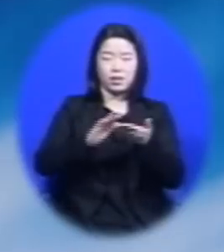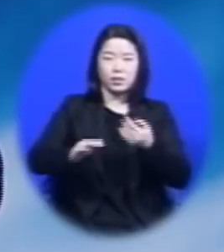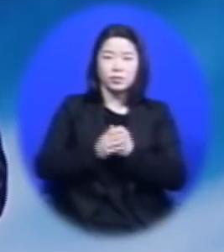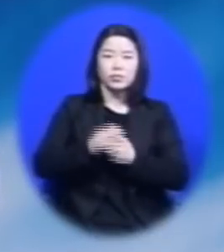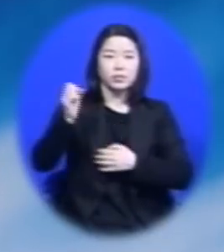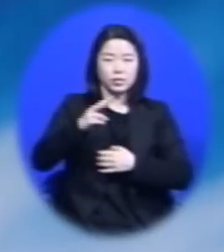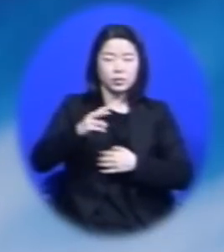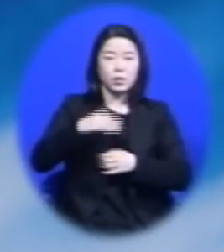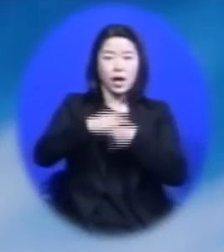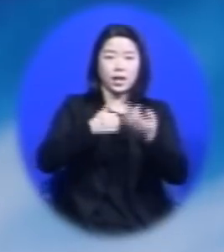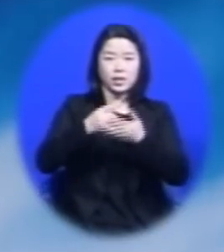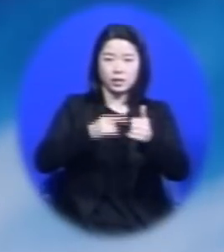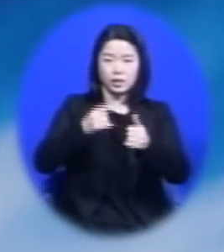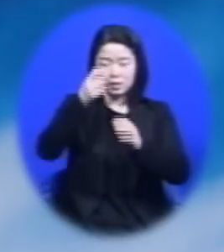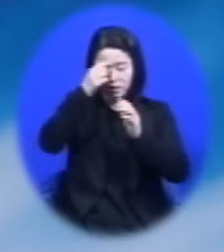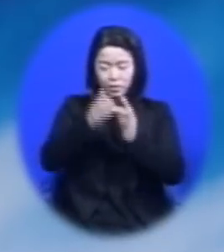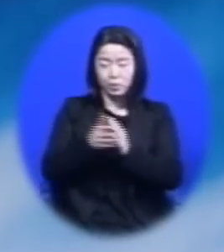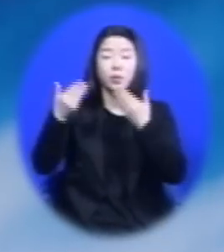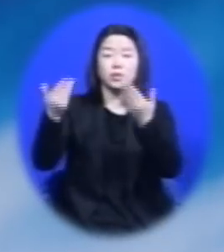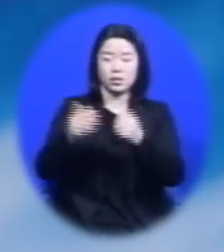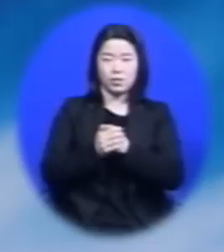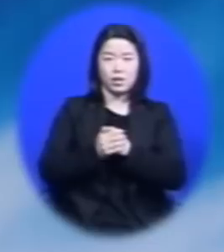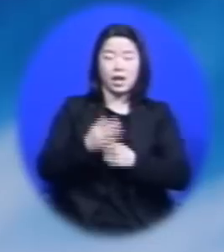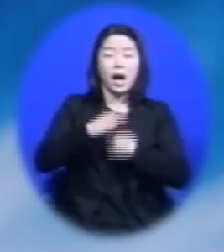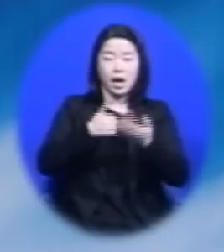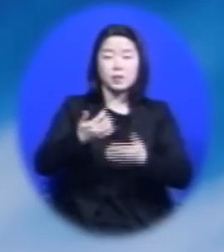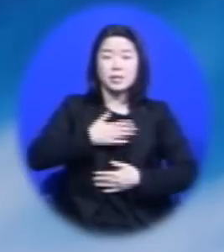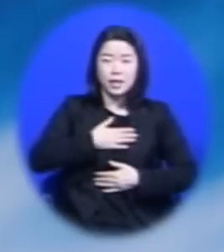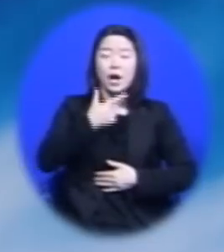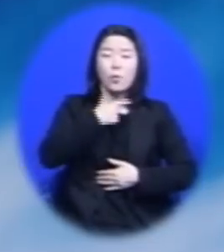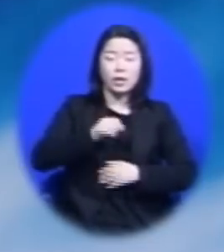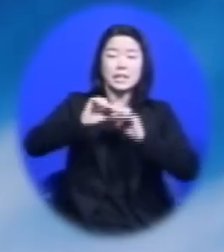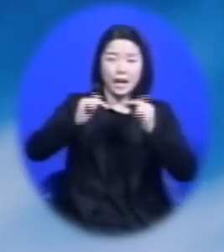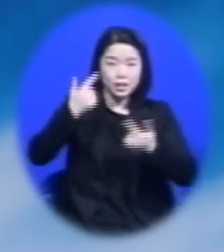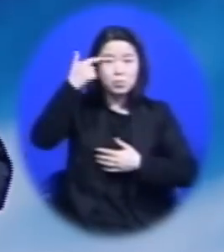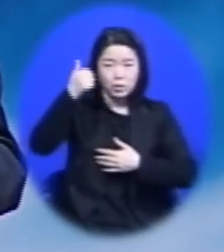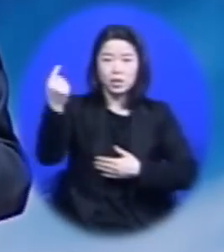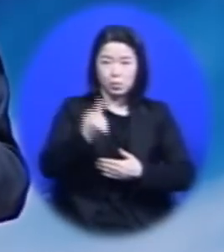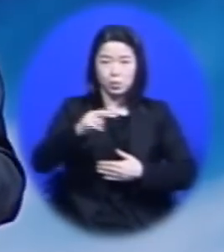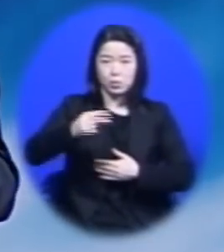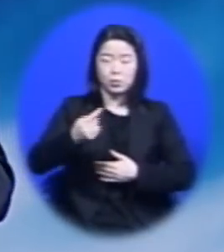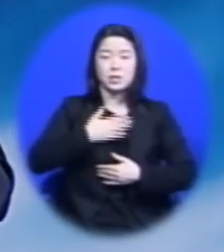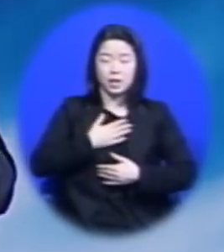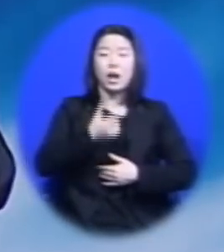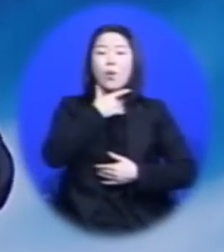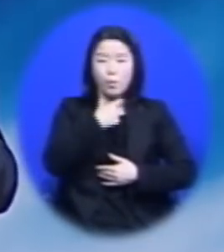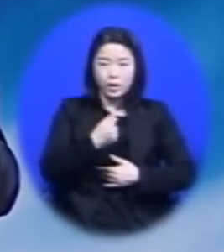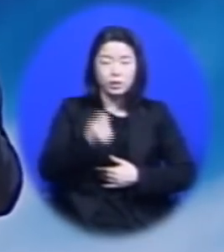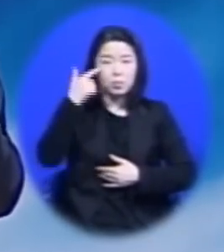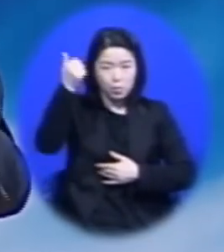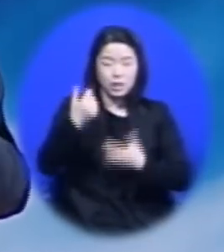그리고 하나님께 기도했어요 하나님 제제가 원하지 않는 분이 오시더라도 제가 원했던 목사님처럼